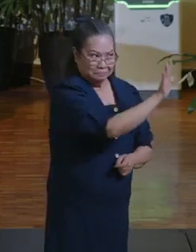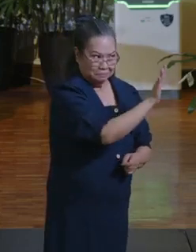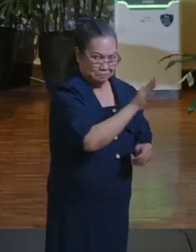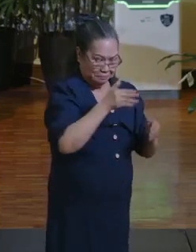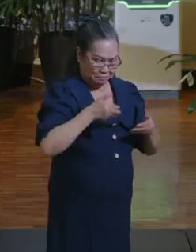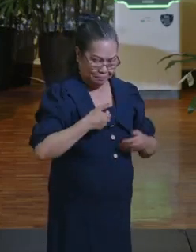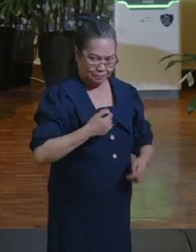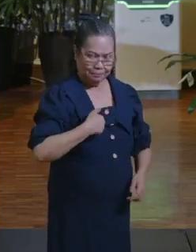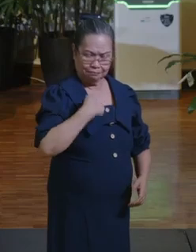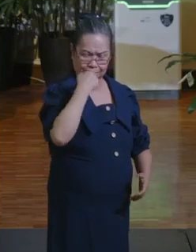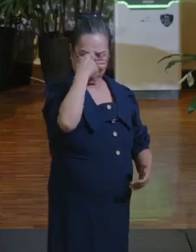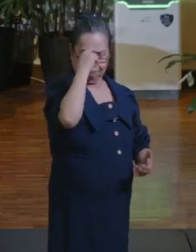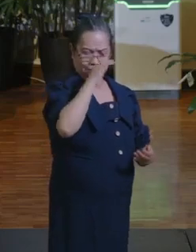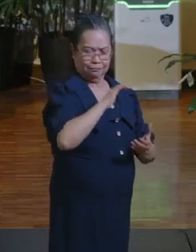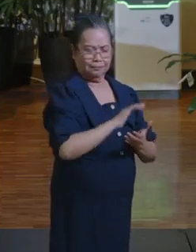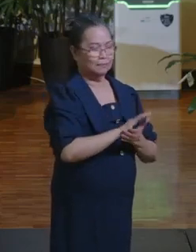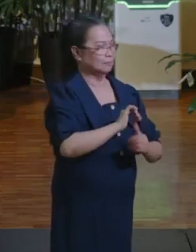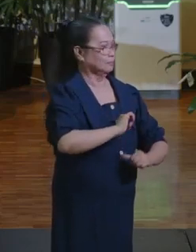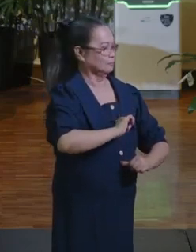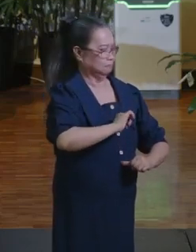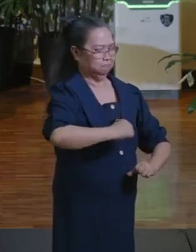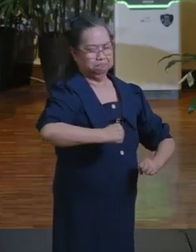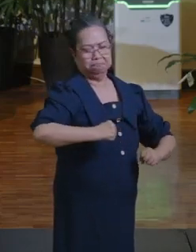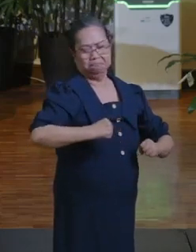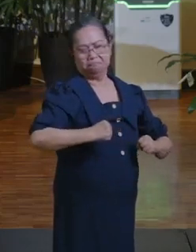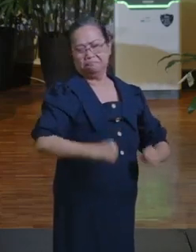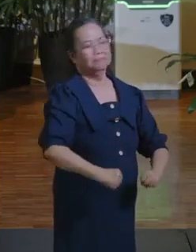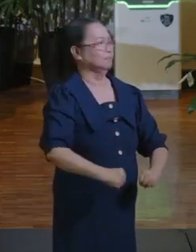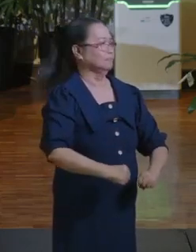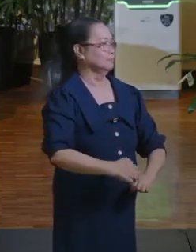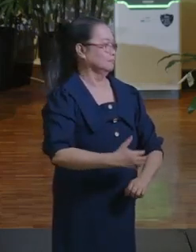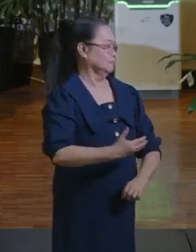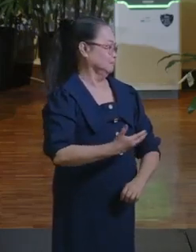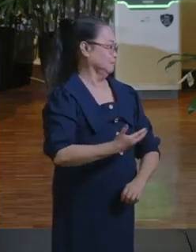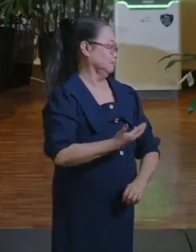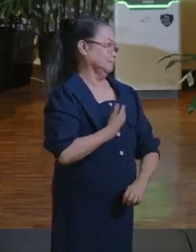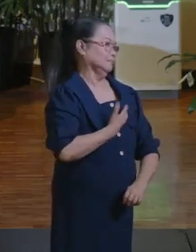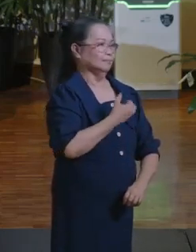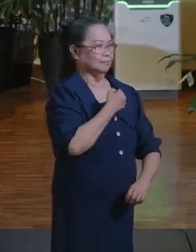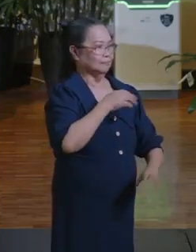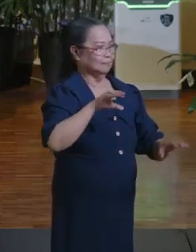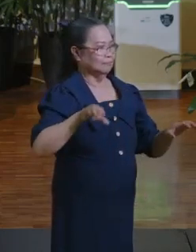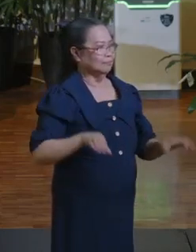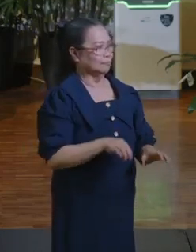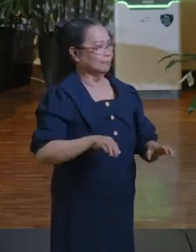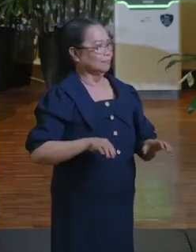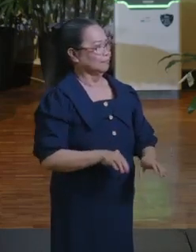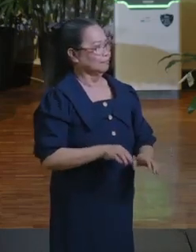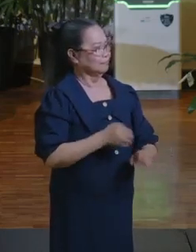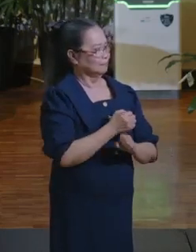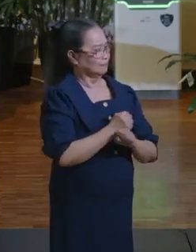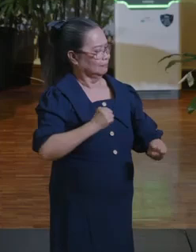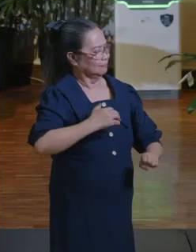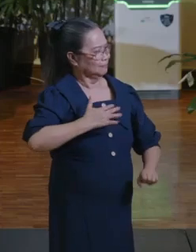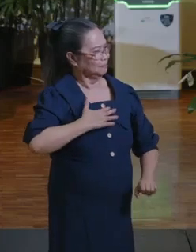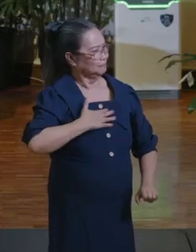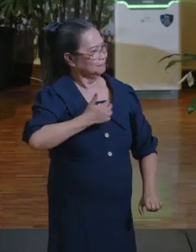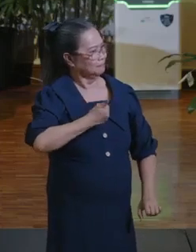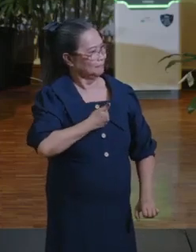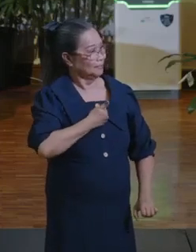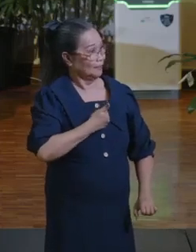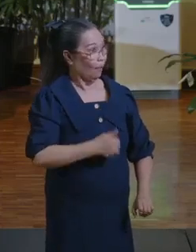sariling paniniwala na kaya ko sa aking mabubuting gawa ang iligtas ang sarili